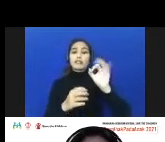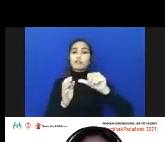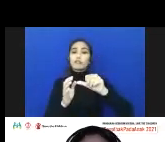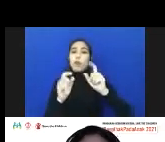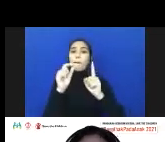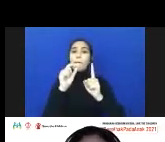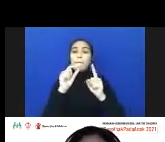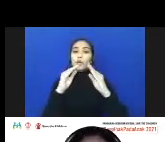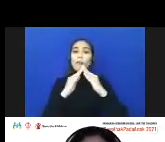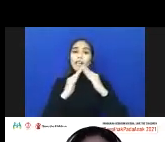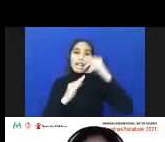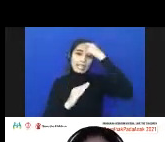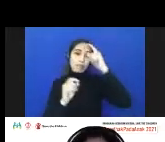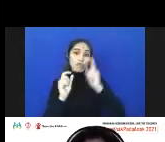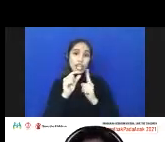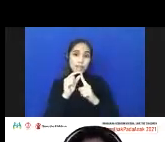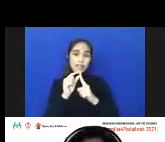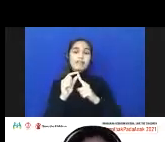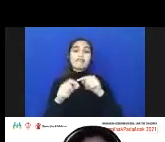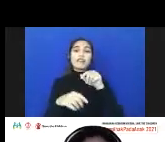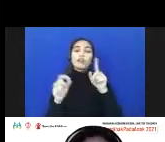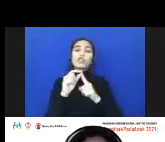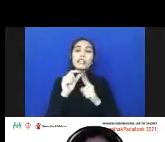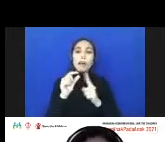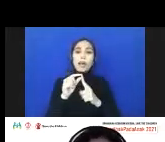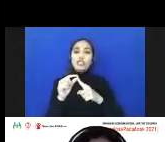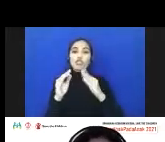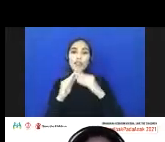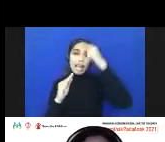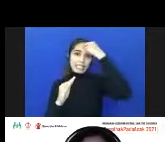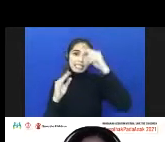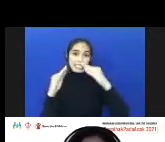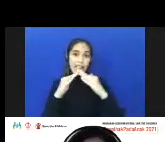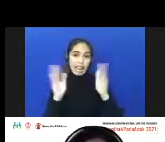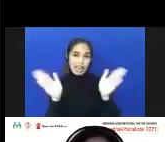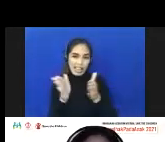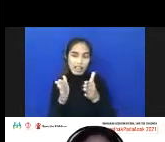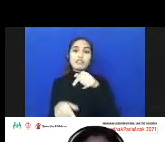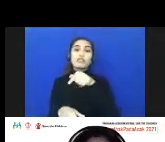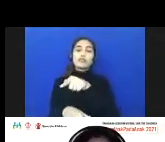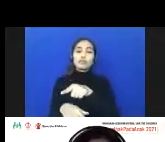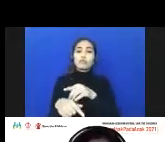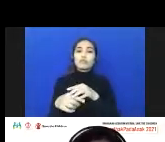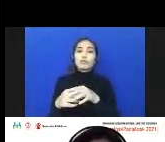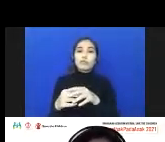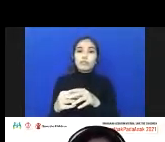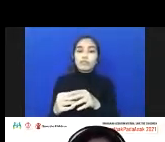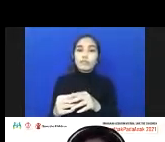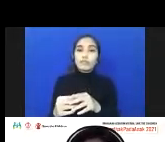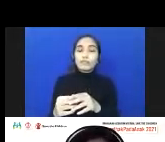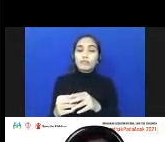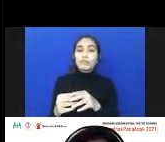puskesmas yang melaksanakan MTBS ini alhamdulillah Kabupaten Bandung semua puskesmas